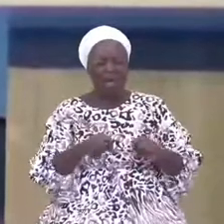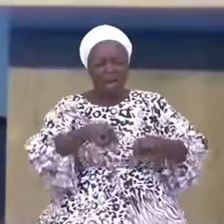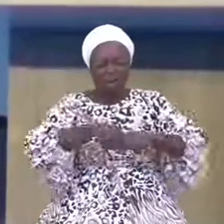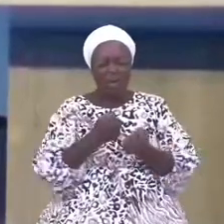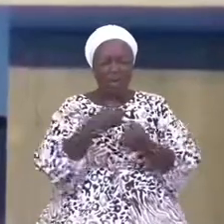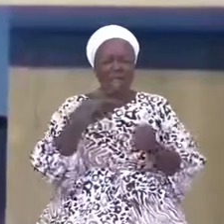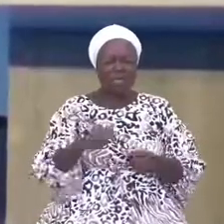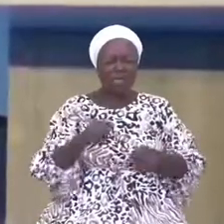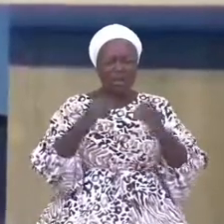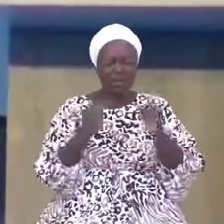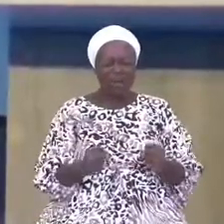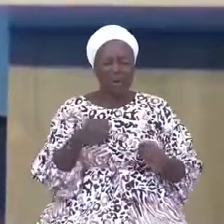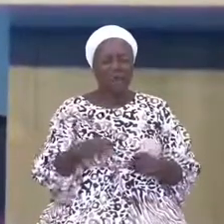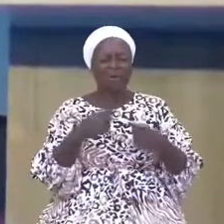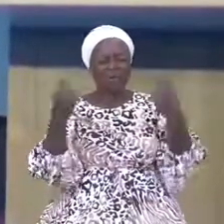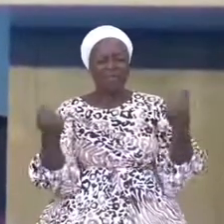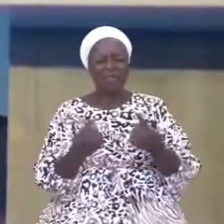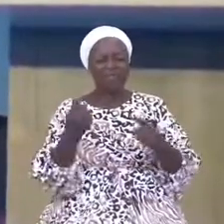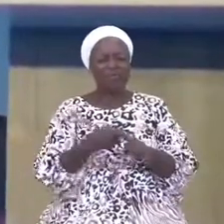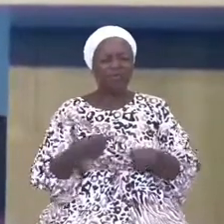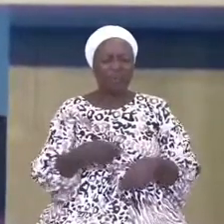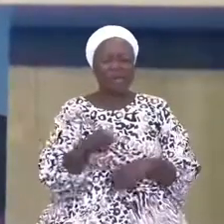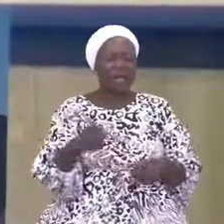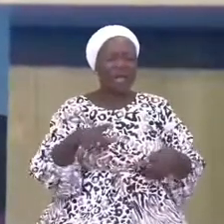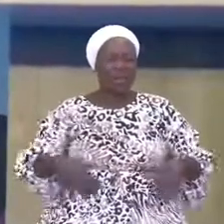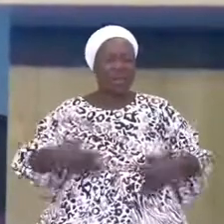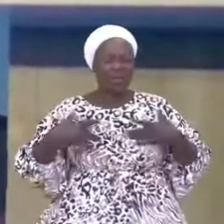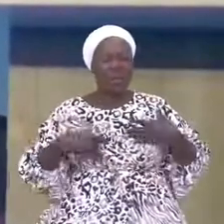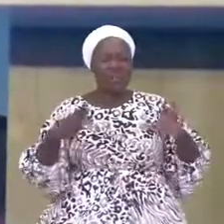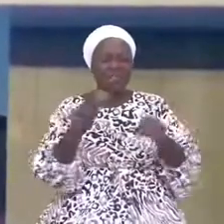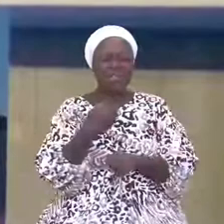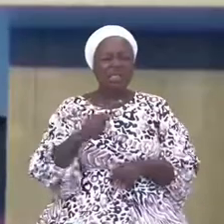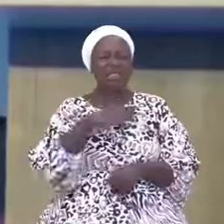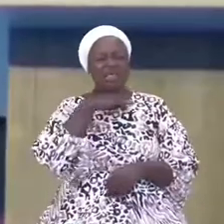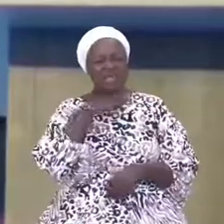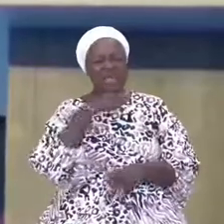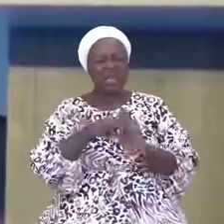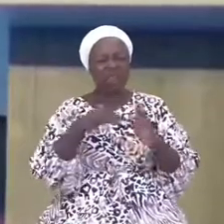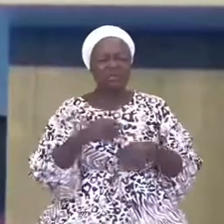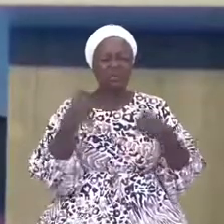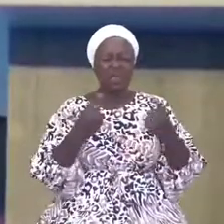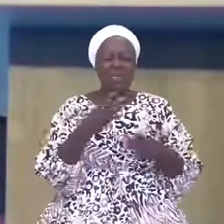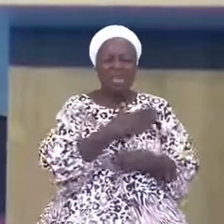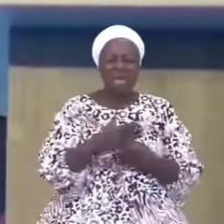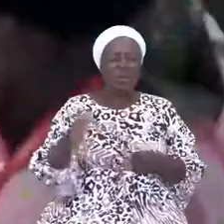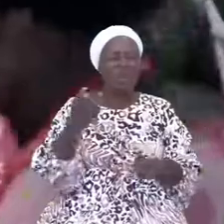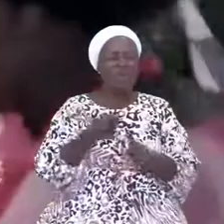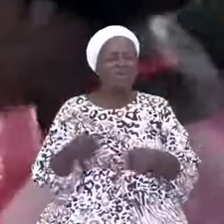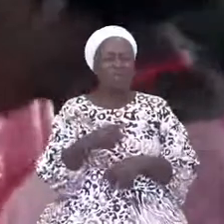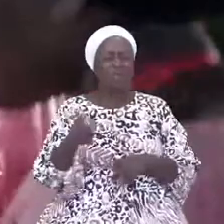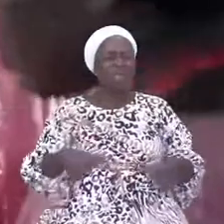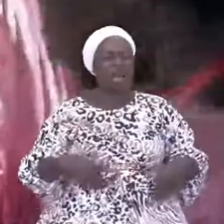Ôte, le ôte brise le pouvoir du péché de leur vie. Ôte les pollutions